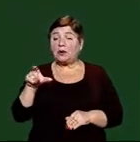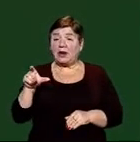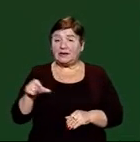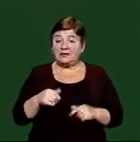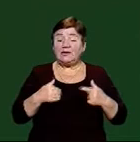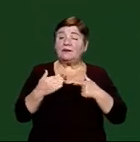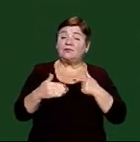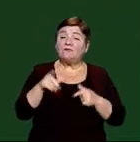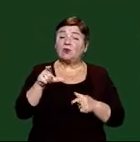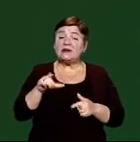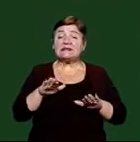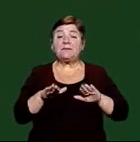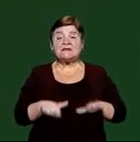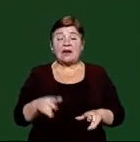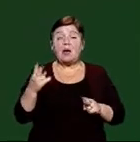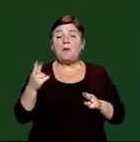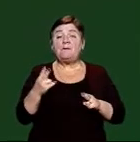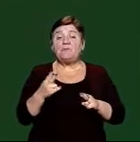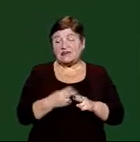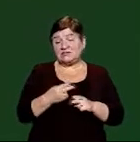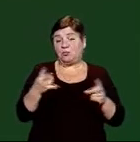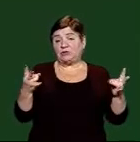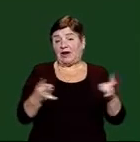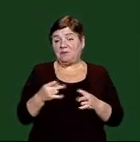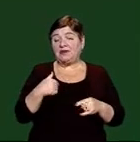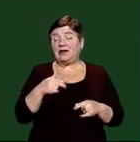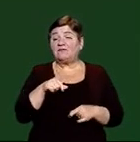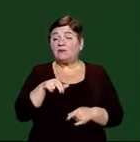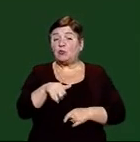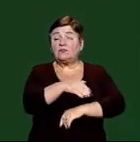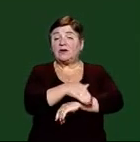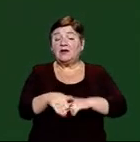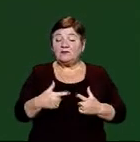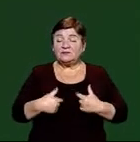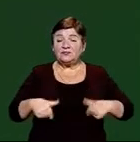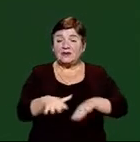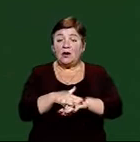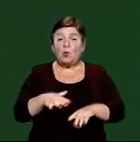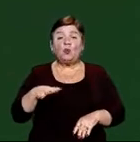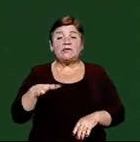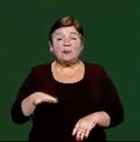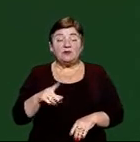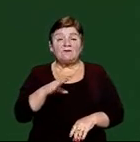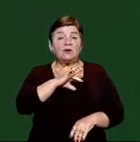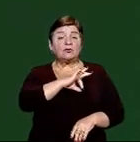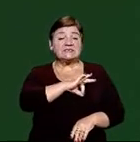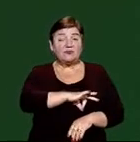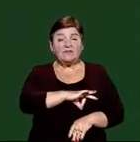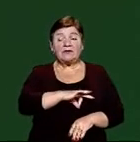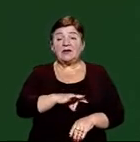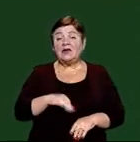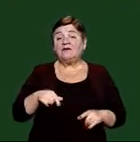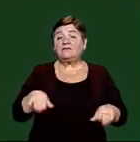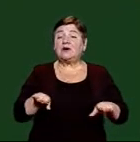та перебування в громадських місцях без нагальної потреби не виходити на вулиці населених пунктів, утримуватися від використання власних